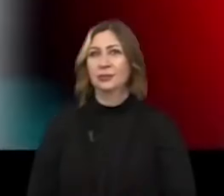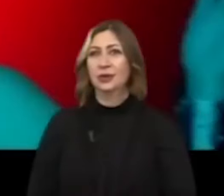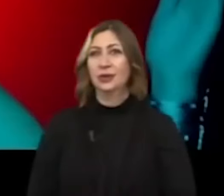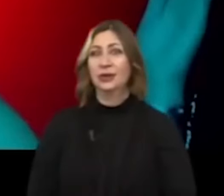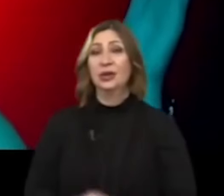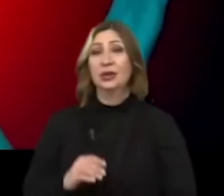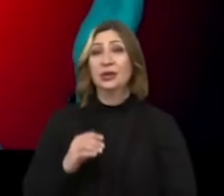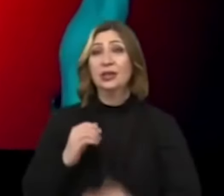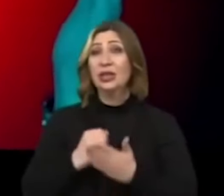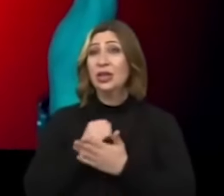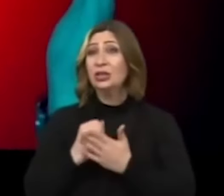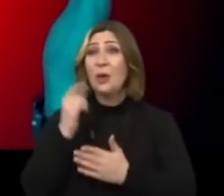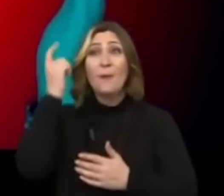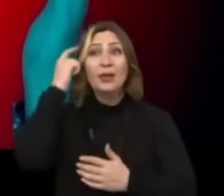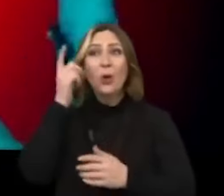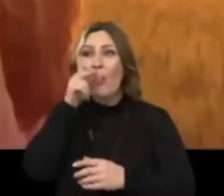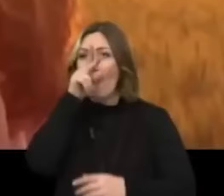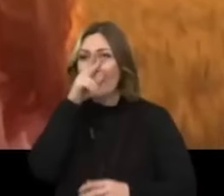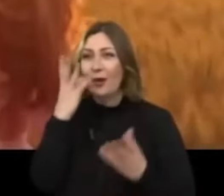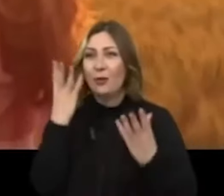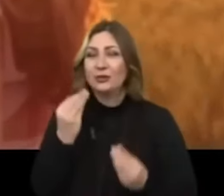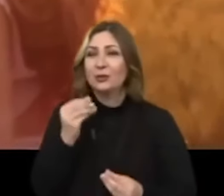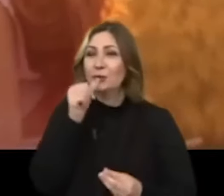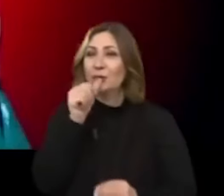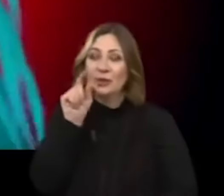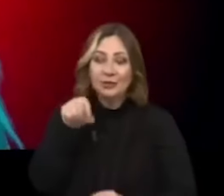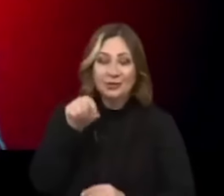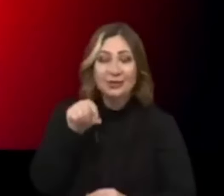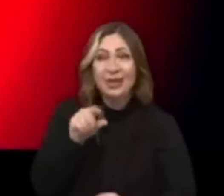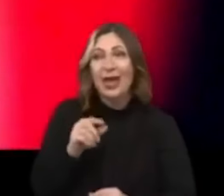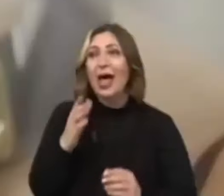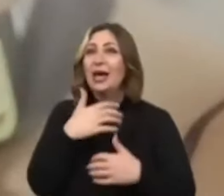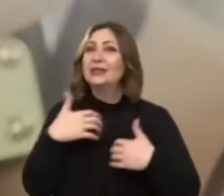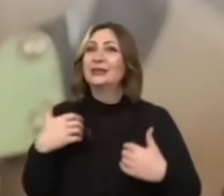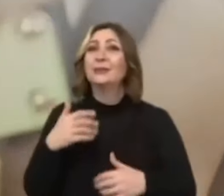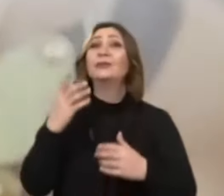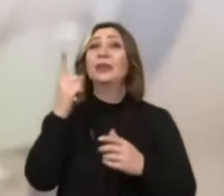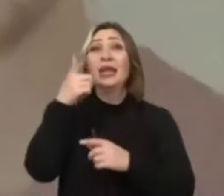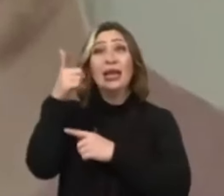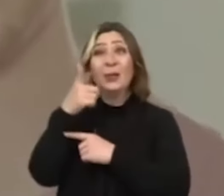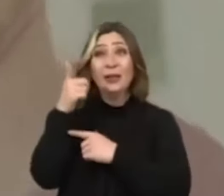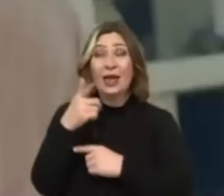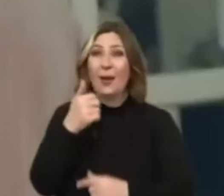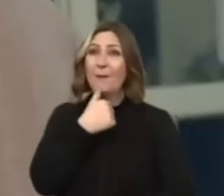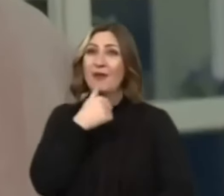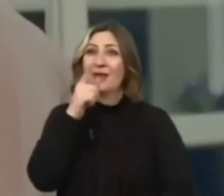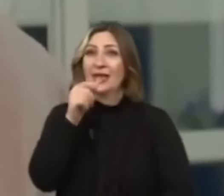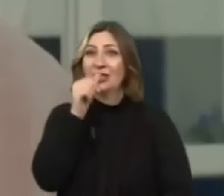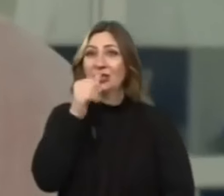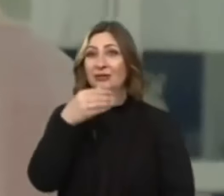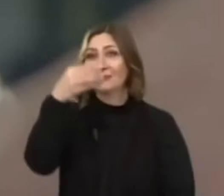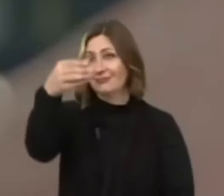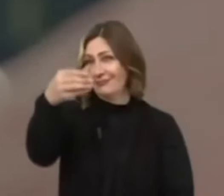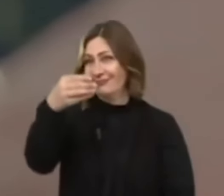derinizden, yeşil başördek olsam, içmem gönlünüzden. Bir klibinde beyefendiye içecek